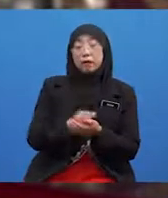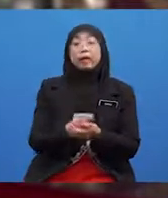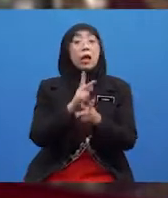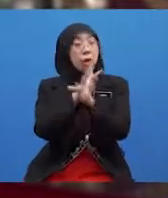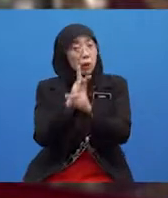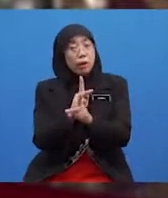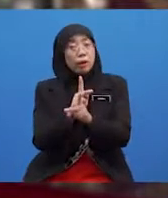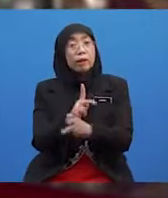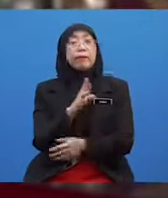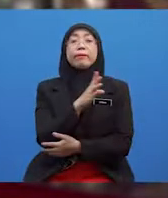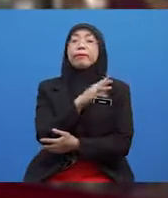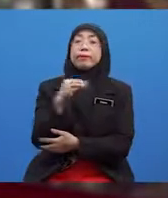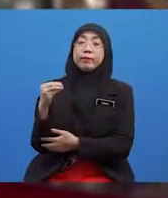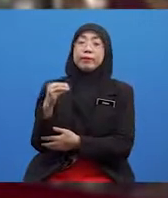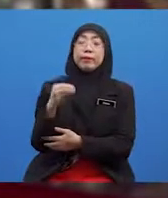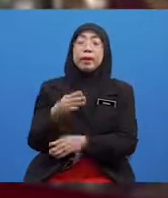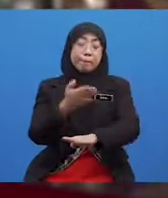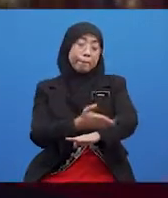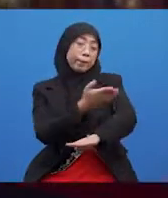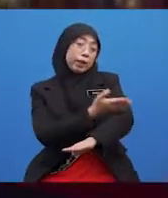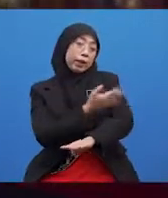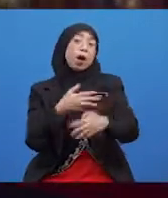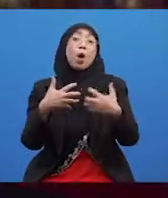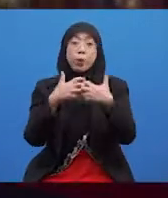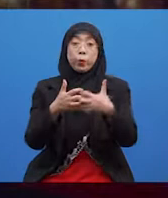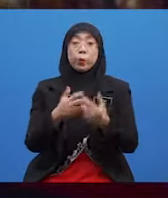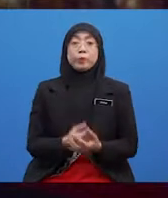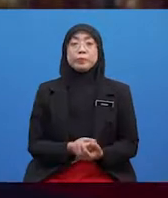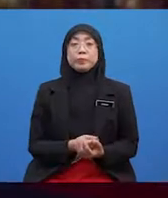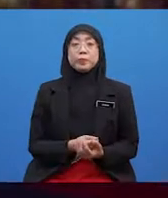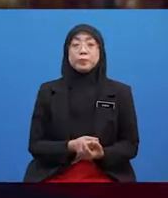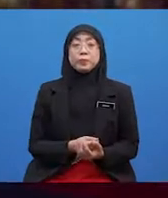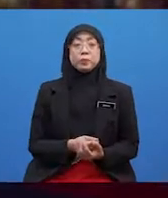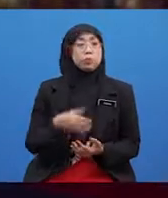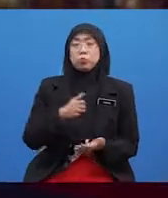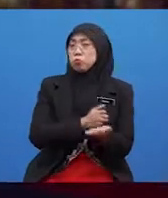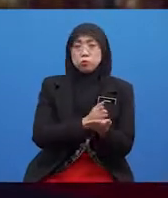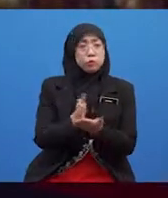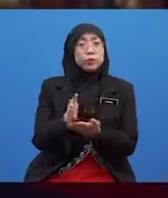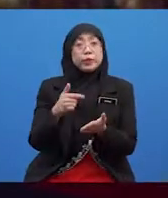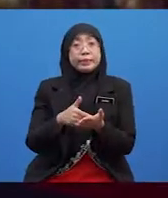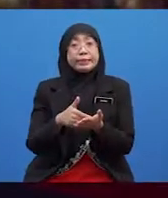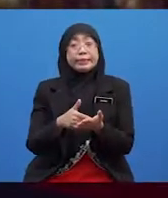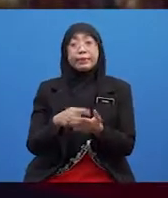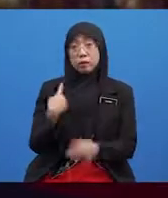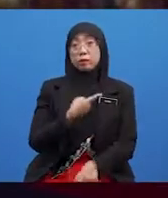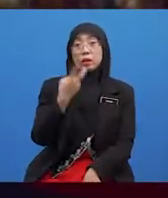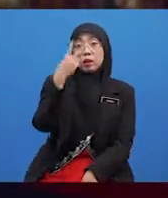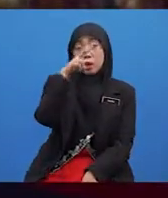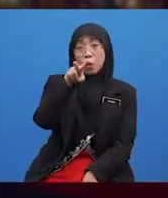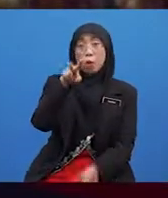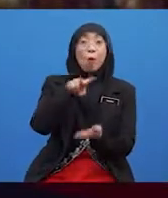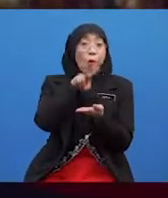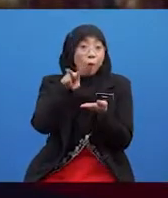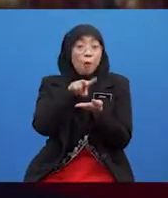kawalan motor dan perkembangan motor. Sebelum saya terangkan lebih lanjut, mari kita sama-sama lihat